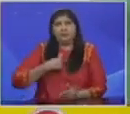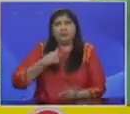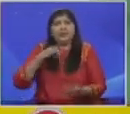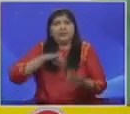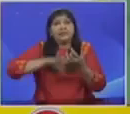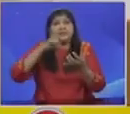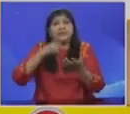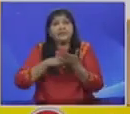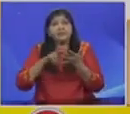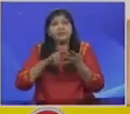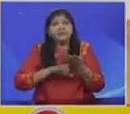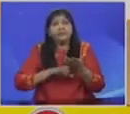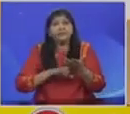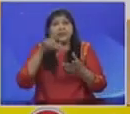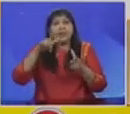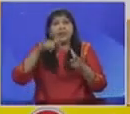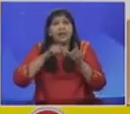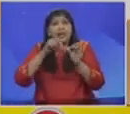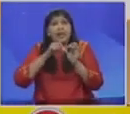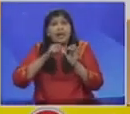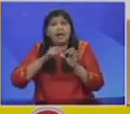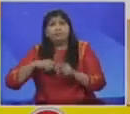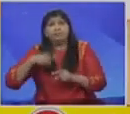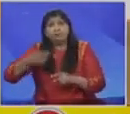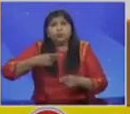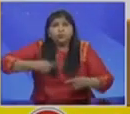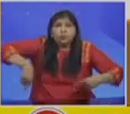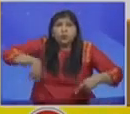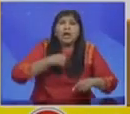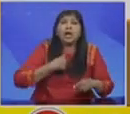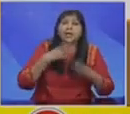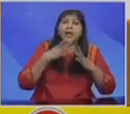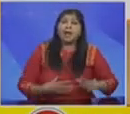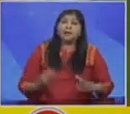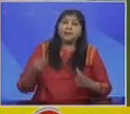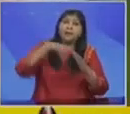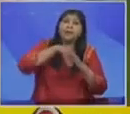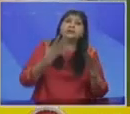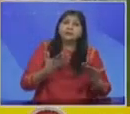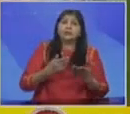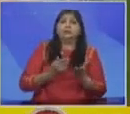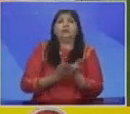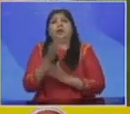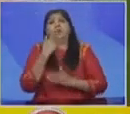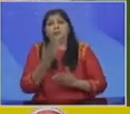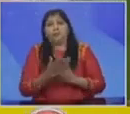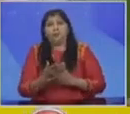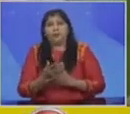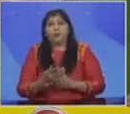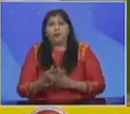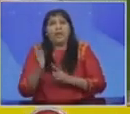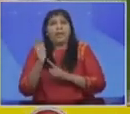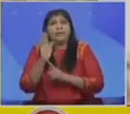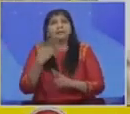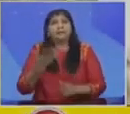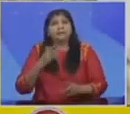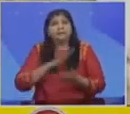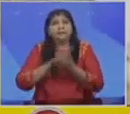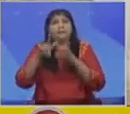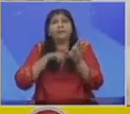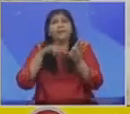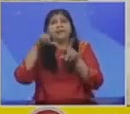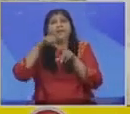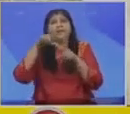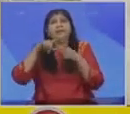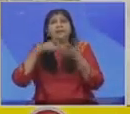को लैब टू लैंड के मंत्र के साथ आगे बढ़ाना होगा। उदाहरण के तौर पर हैदराबाद के